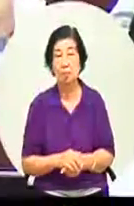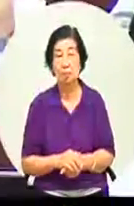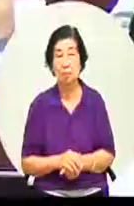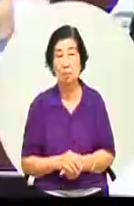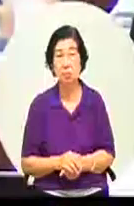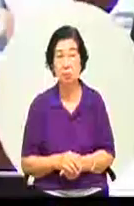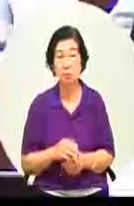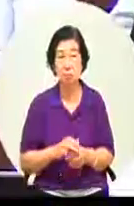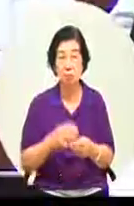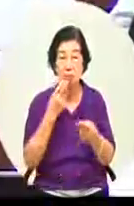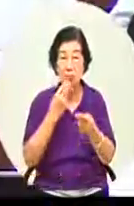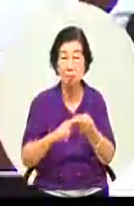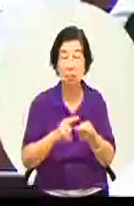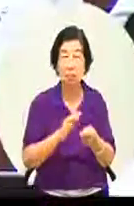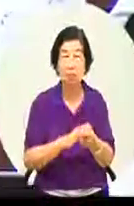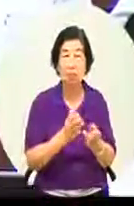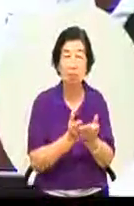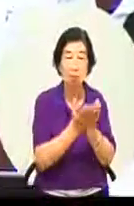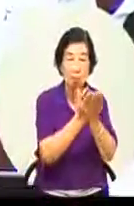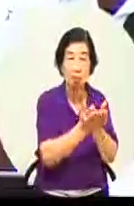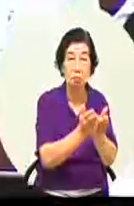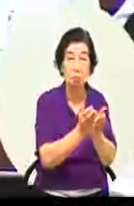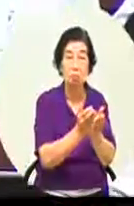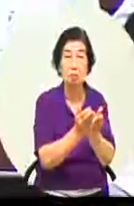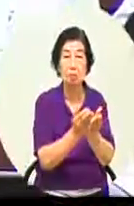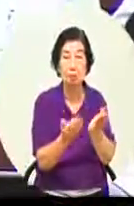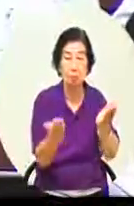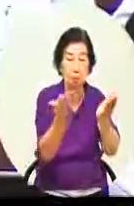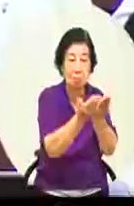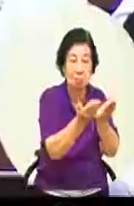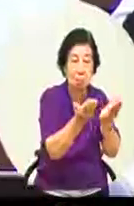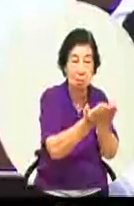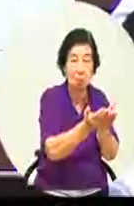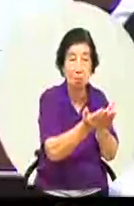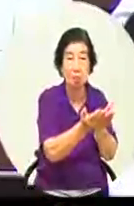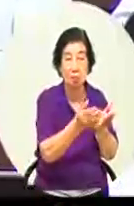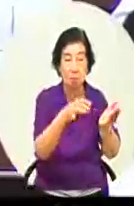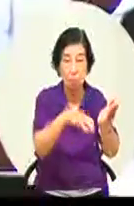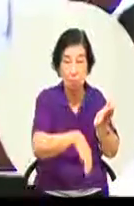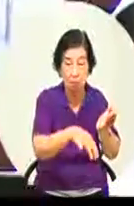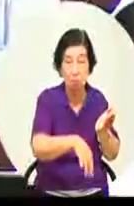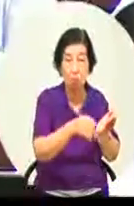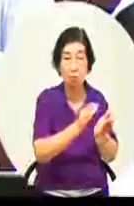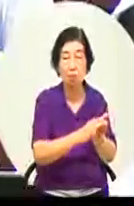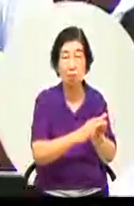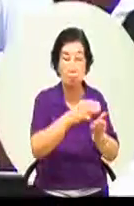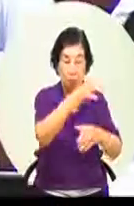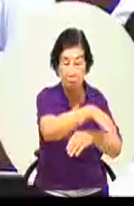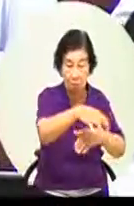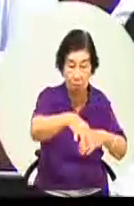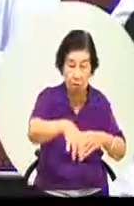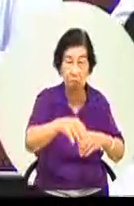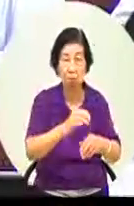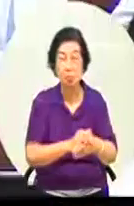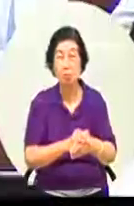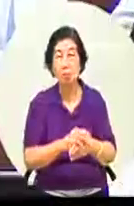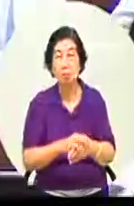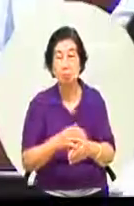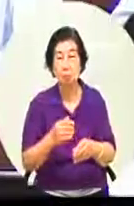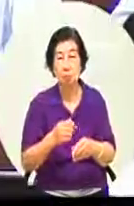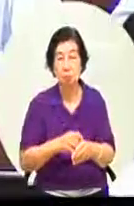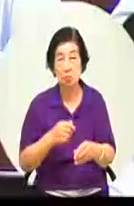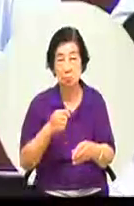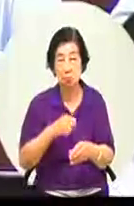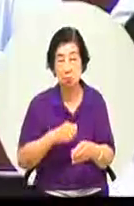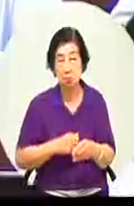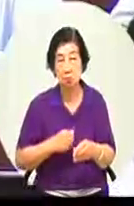游轮这个停靠的这个港口是不是在它的整个接待的环境是不是非常友善的部分，那另外一个部